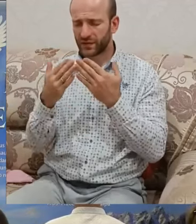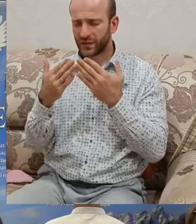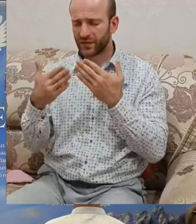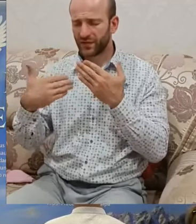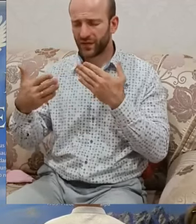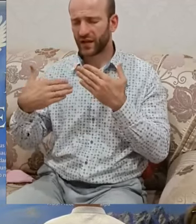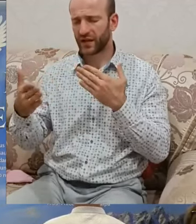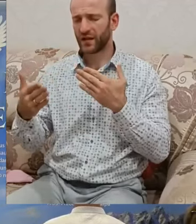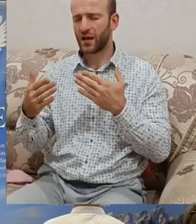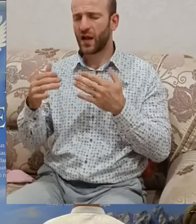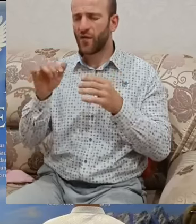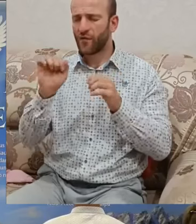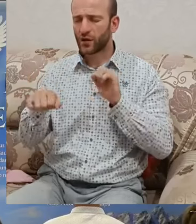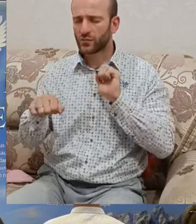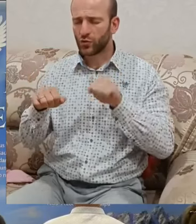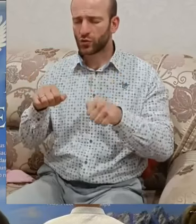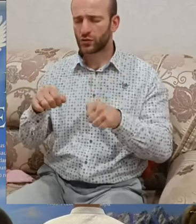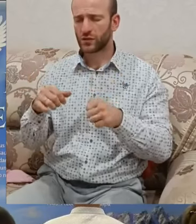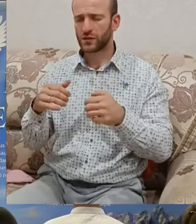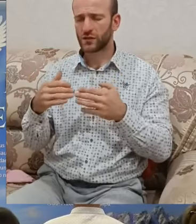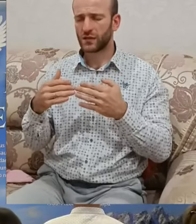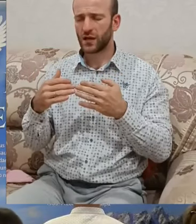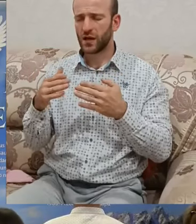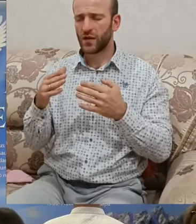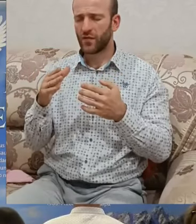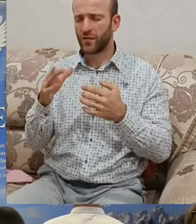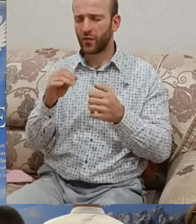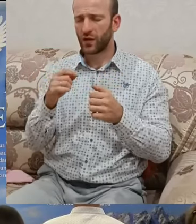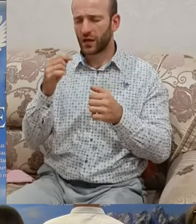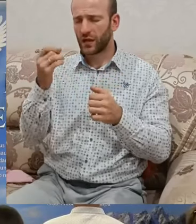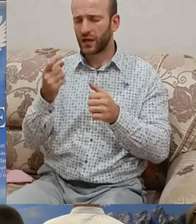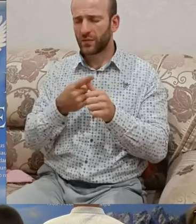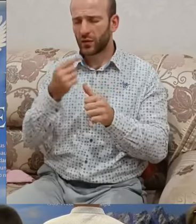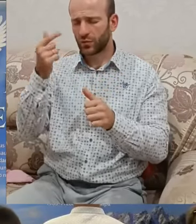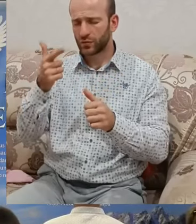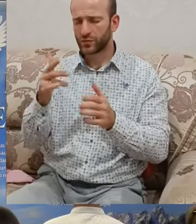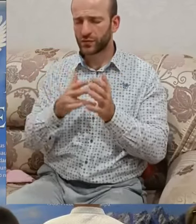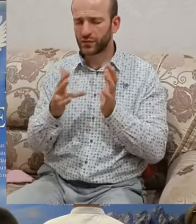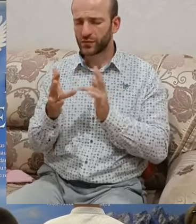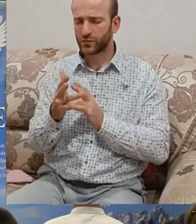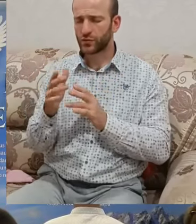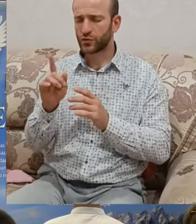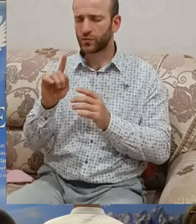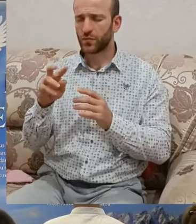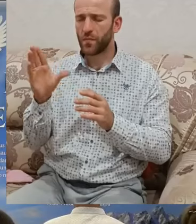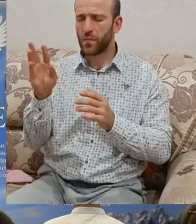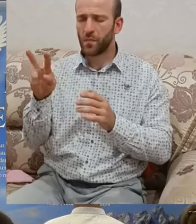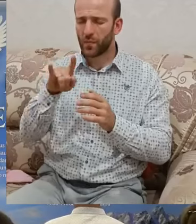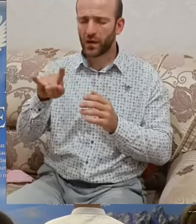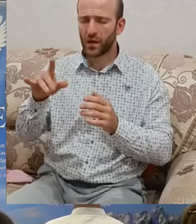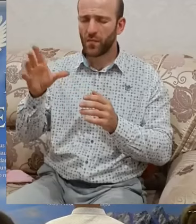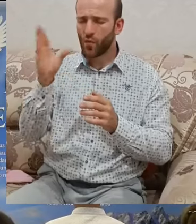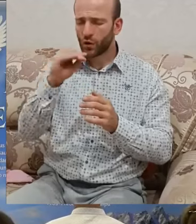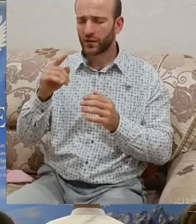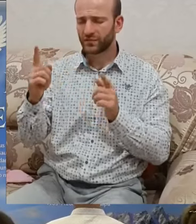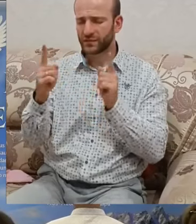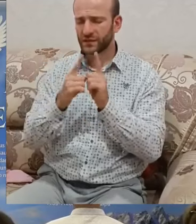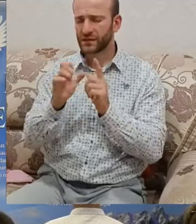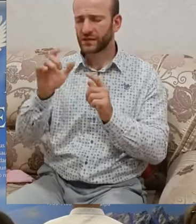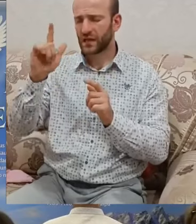Возможности. Jėzaus Kristaus vardu. Во имя Господа Иисуса Христа. Susitikti su tavimi. Встретиться с тобой. Ačiū tau, Jėzau. Спасибо тебе,